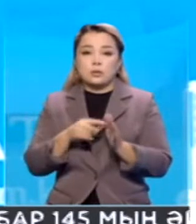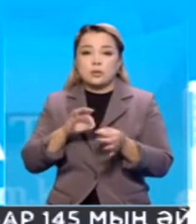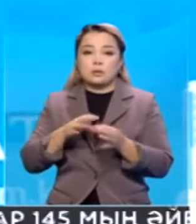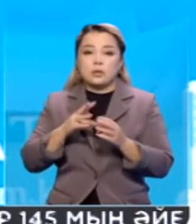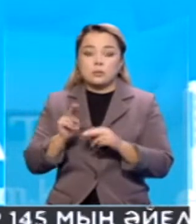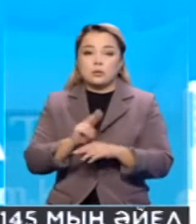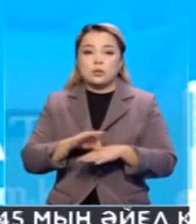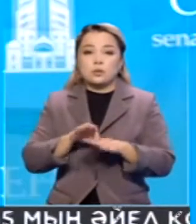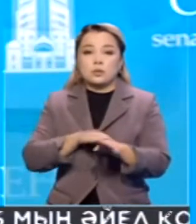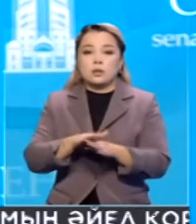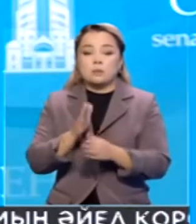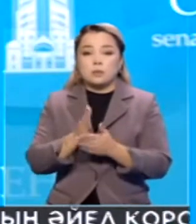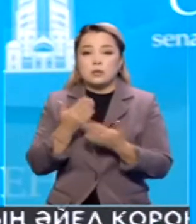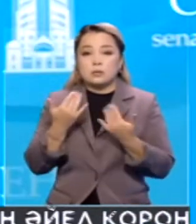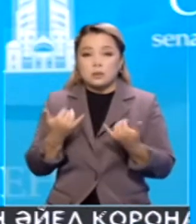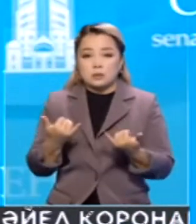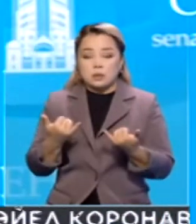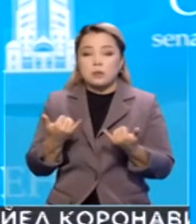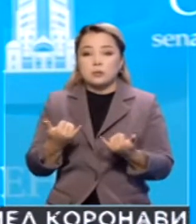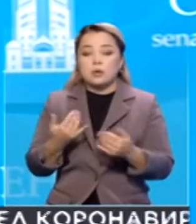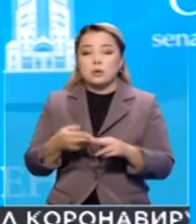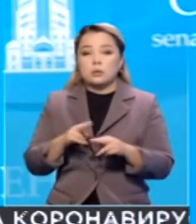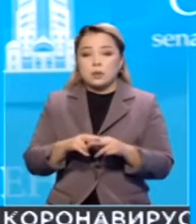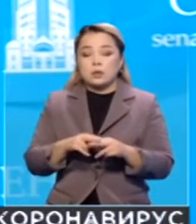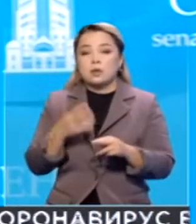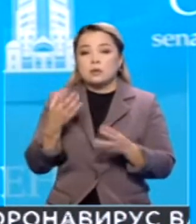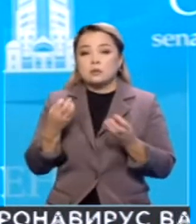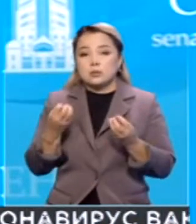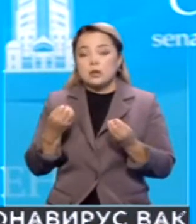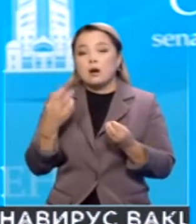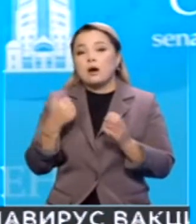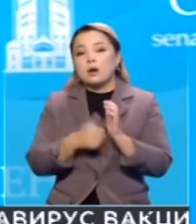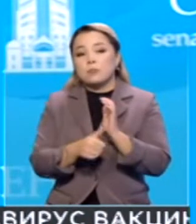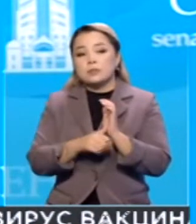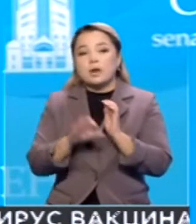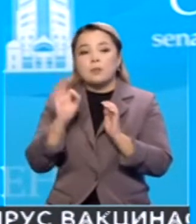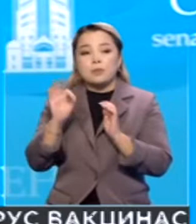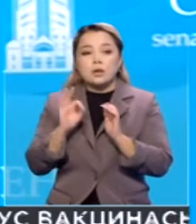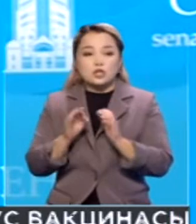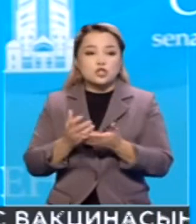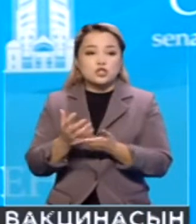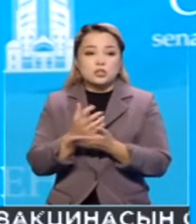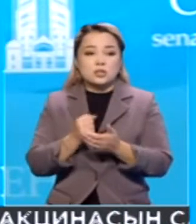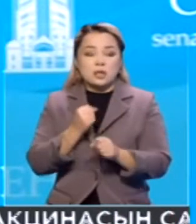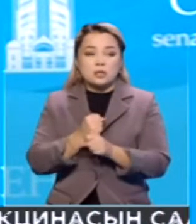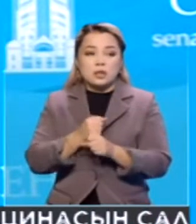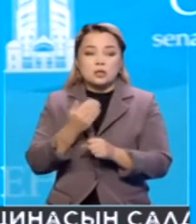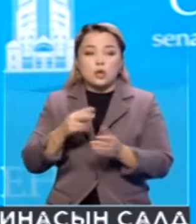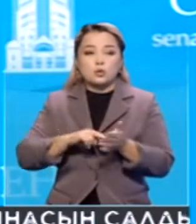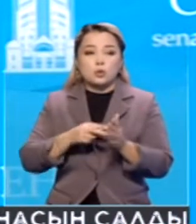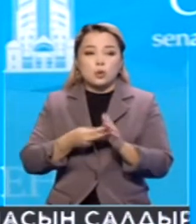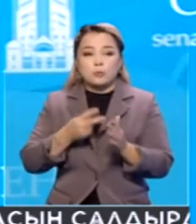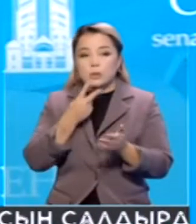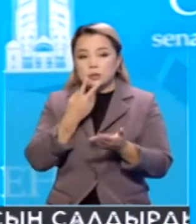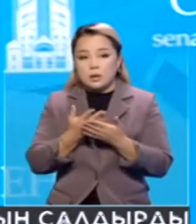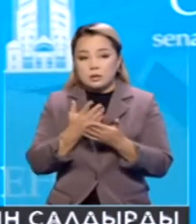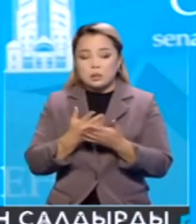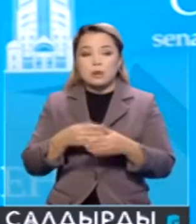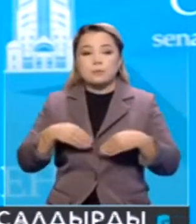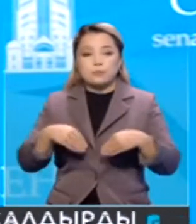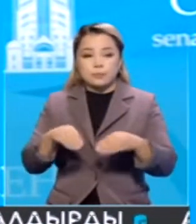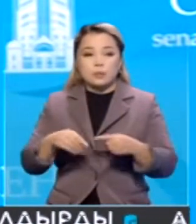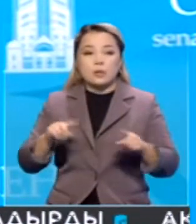қазір жүріп жатыр толықтай. Қазіргі таңда 60%-дай жиналға жоспарланған алқаптардың